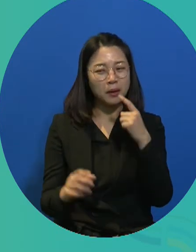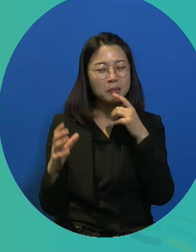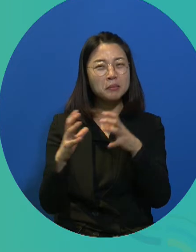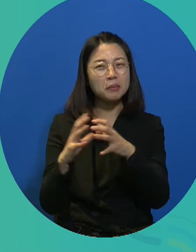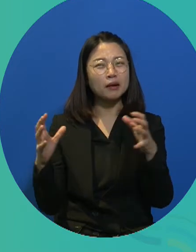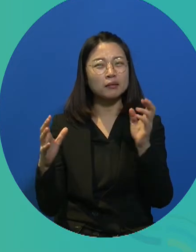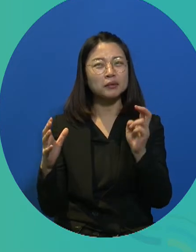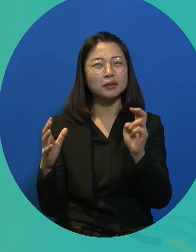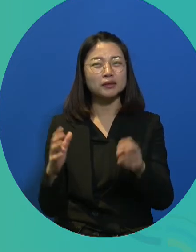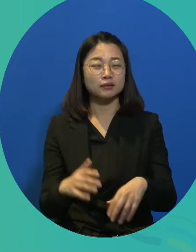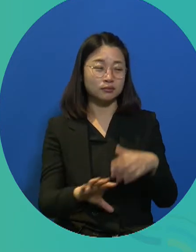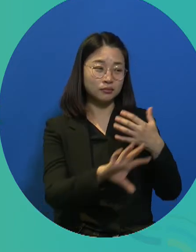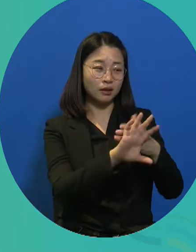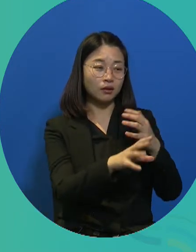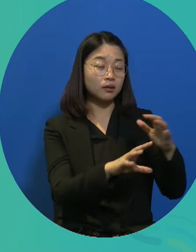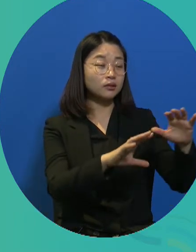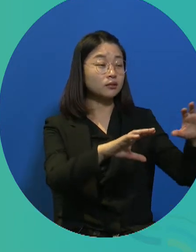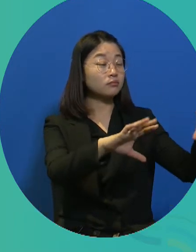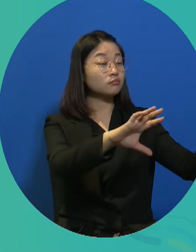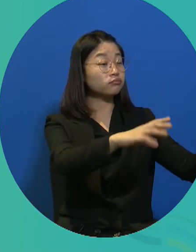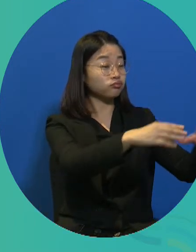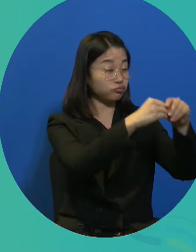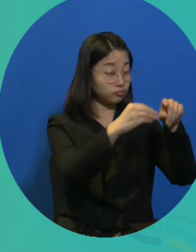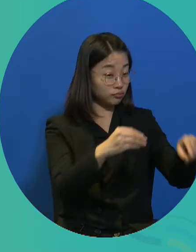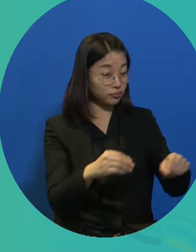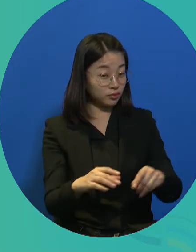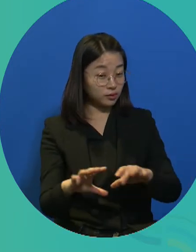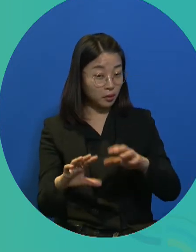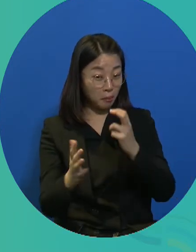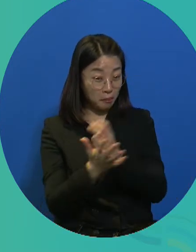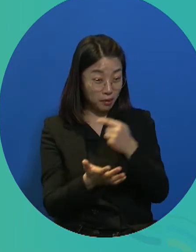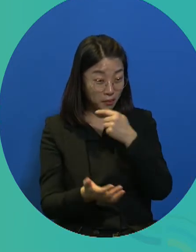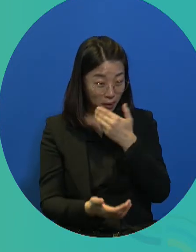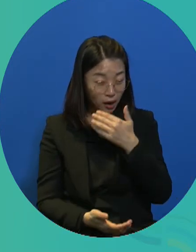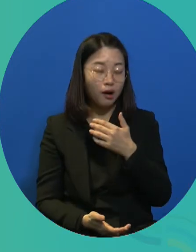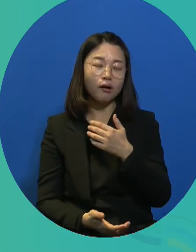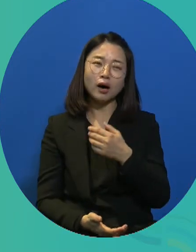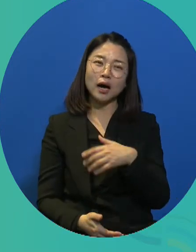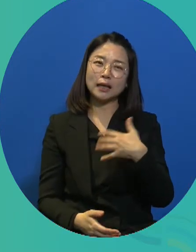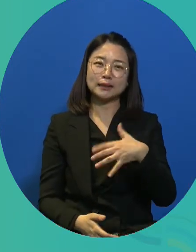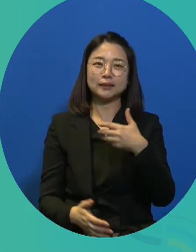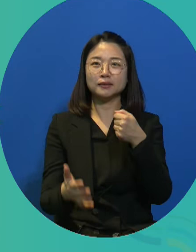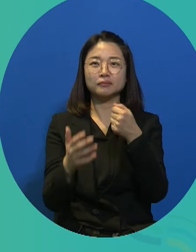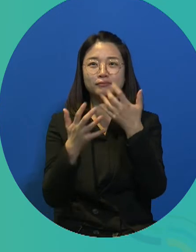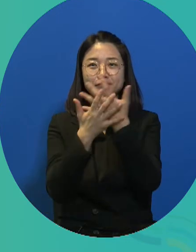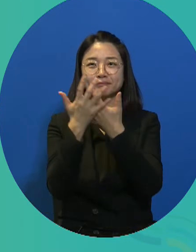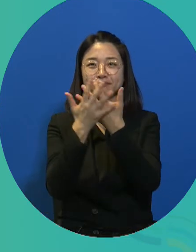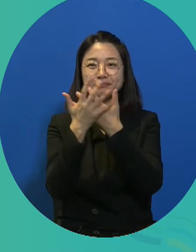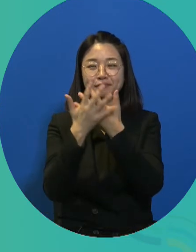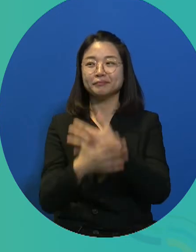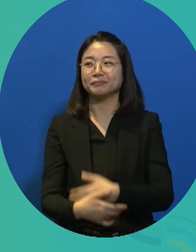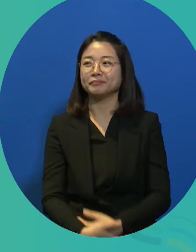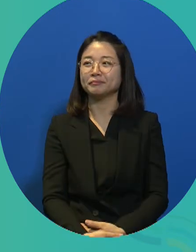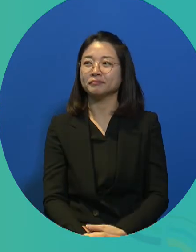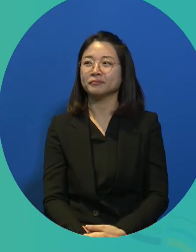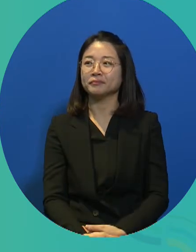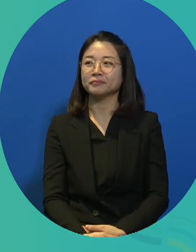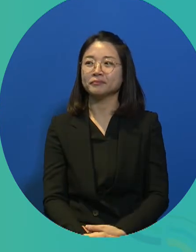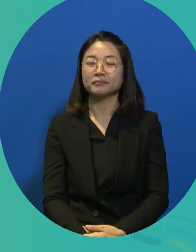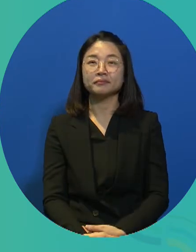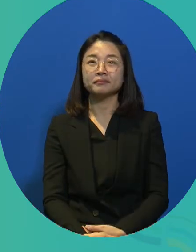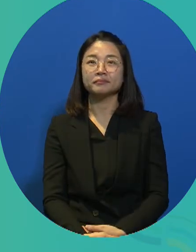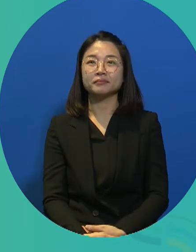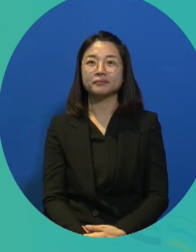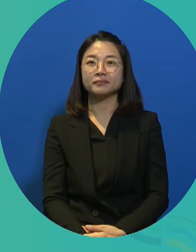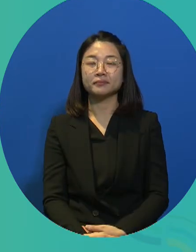있을 수는 있을 것 같습니다. CRPD 위원회의 견해와 권고에 대해서는 위원회